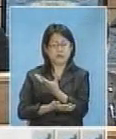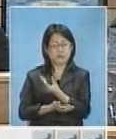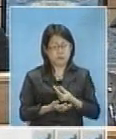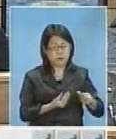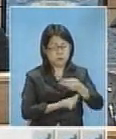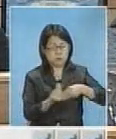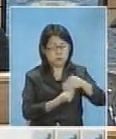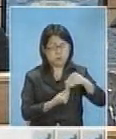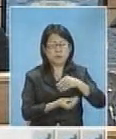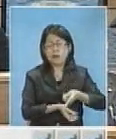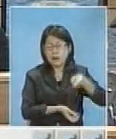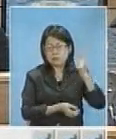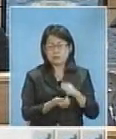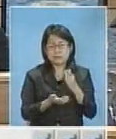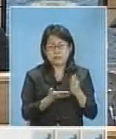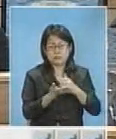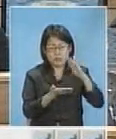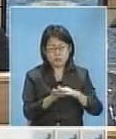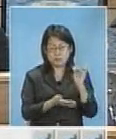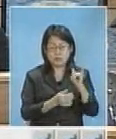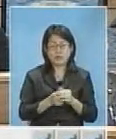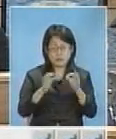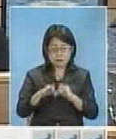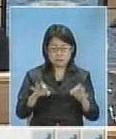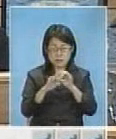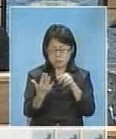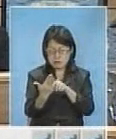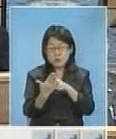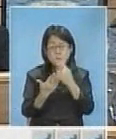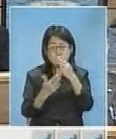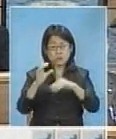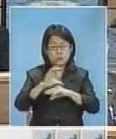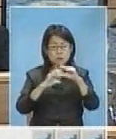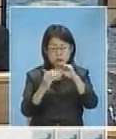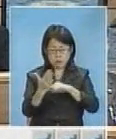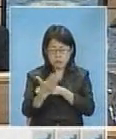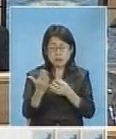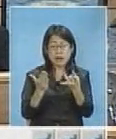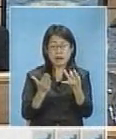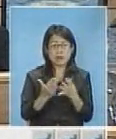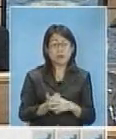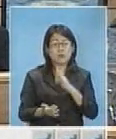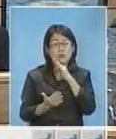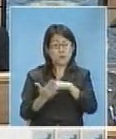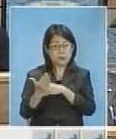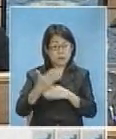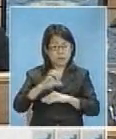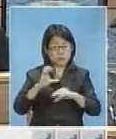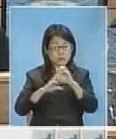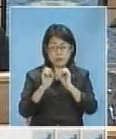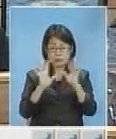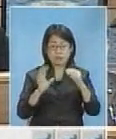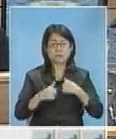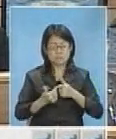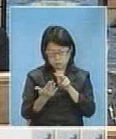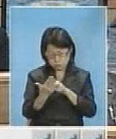อกสำคัญก็คือวันนี้แผนท่านชัดเจนแล้วหรือยังถ้าแผนชัดเจนพวกผมบอกอยู่แล้วครับพร้อม